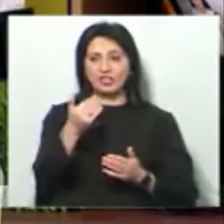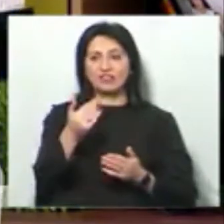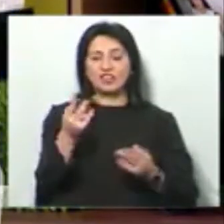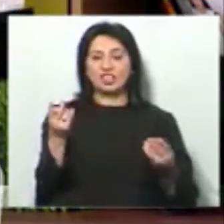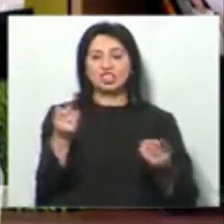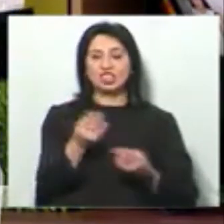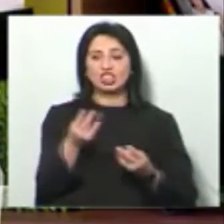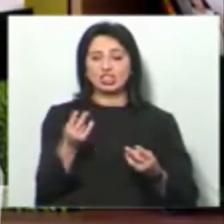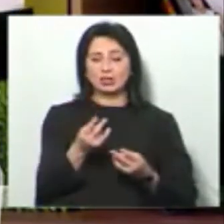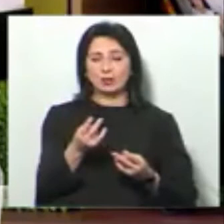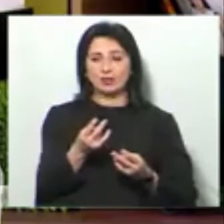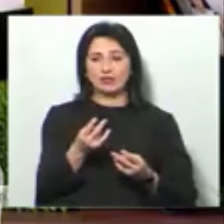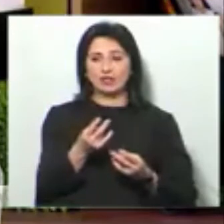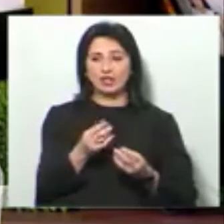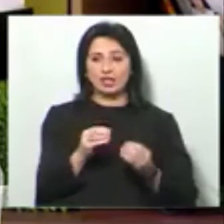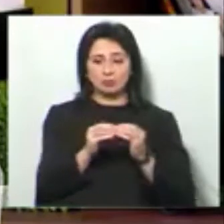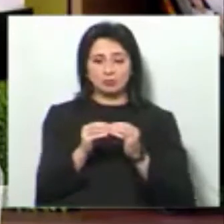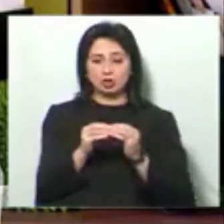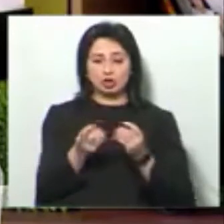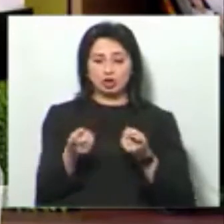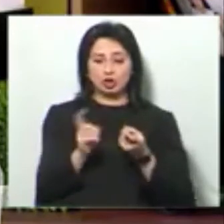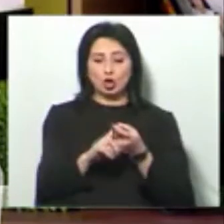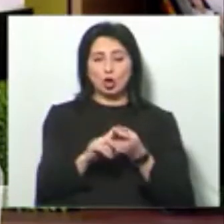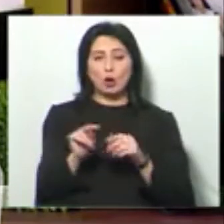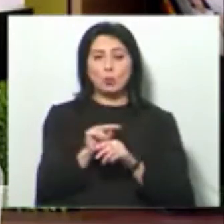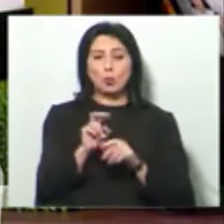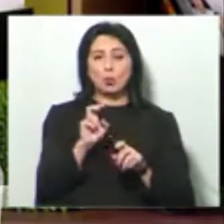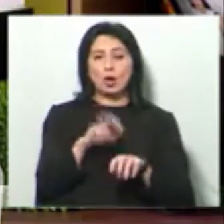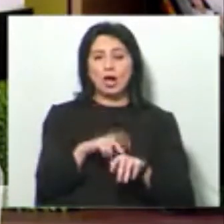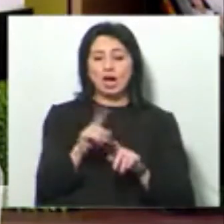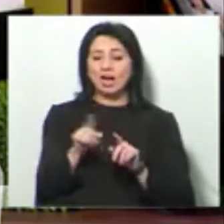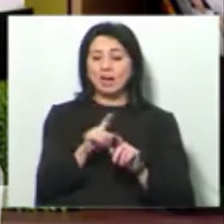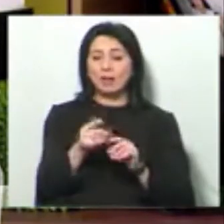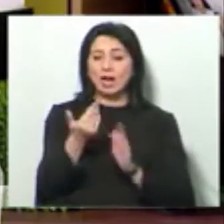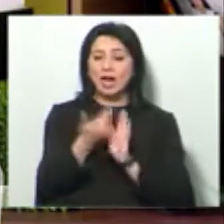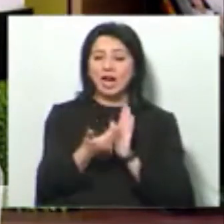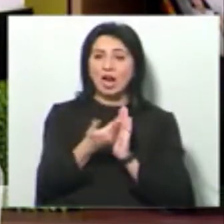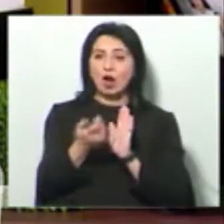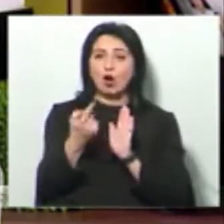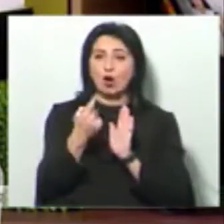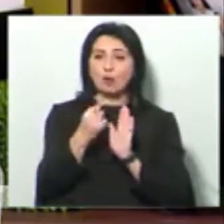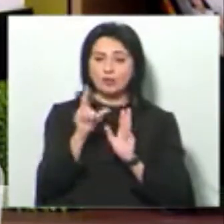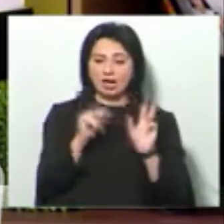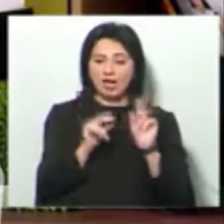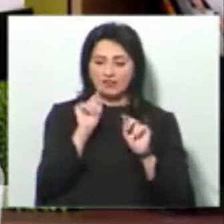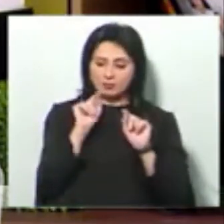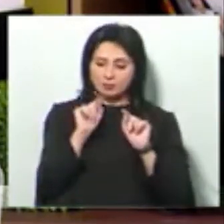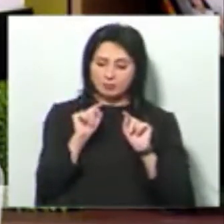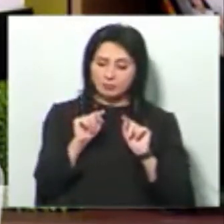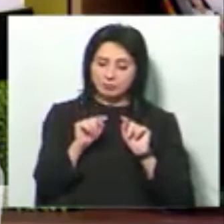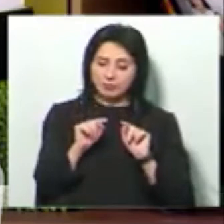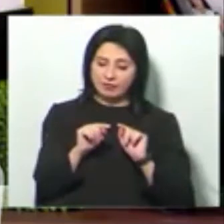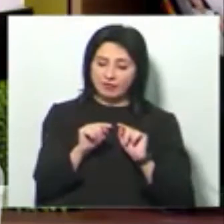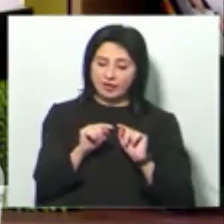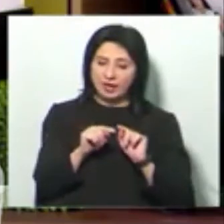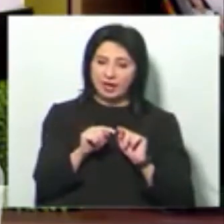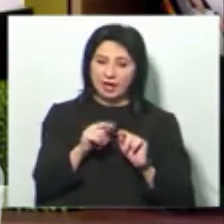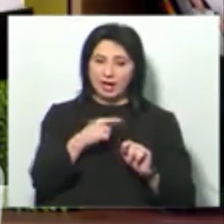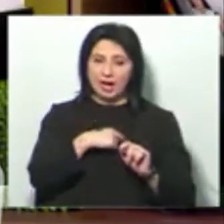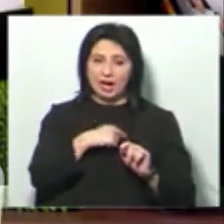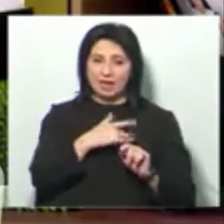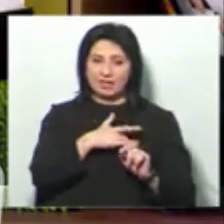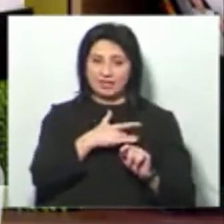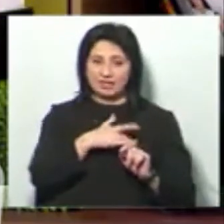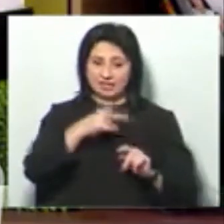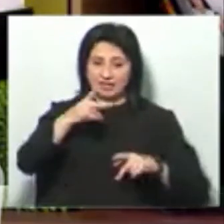debat, Idro contactit cu un purnal de chimtan, dar cu recomandații zgatualist cineva. Sunt cardiochirurgia, dar ești ceare,